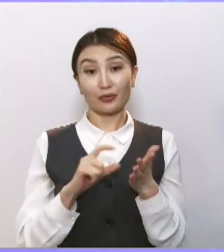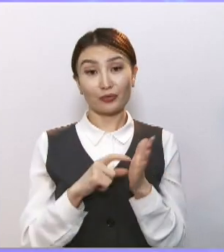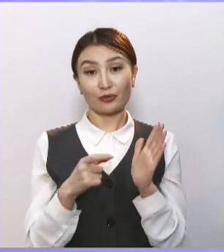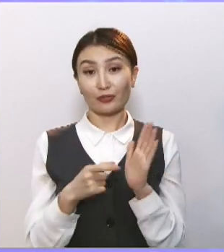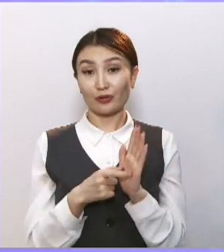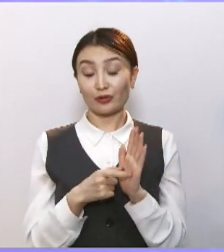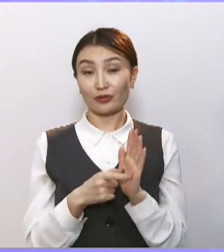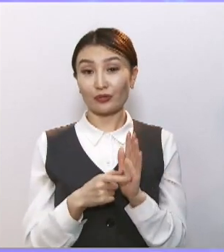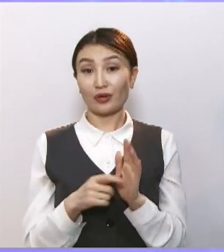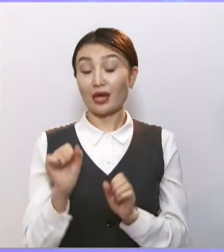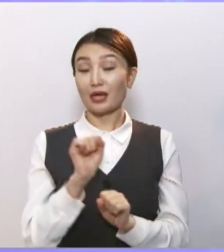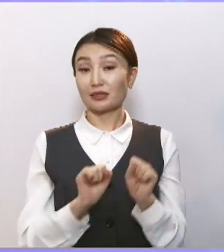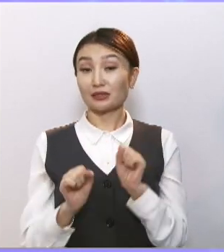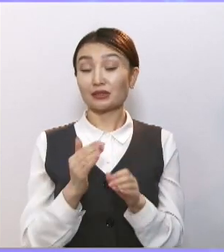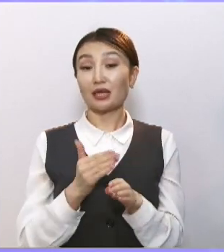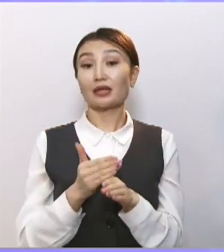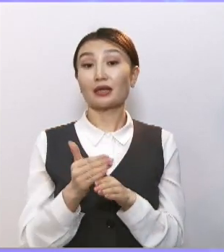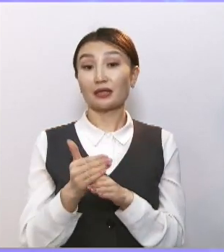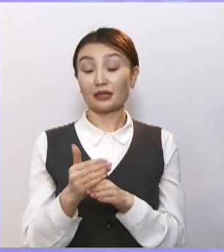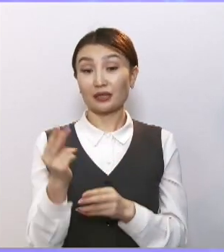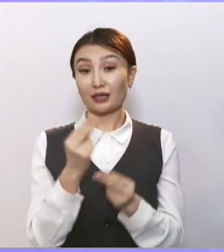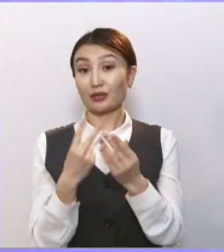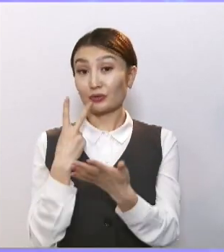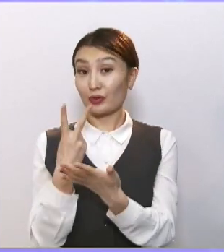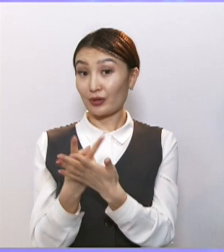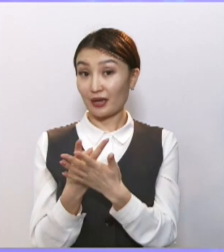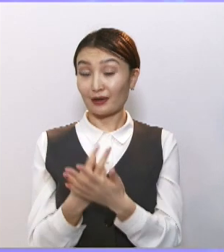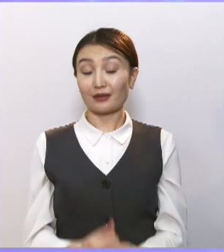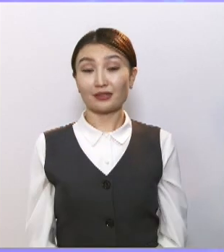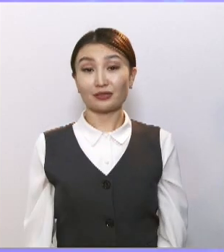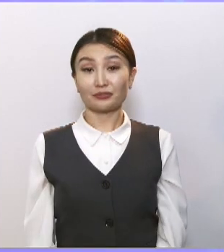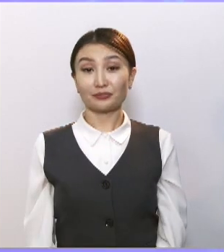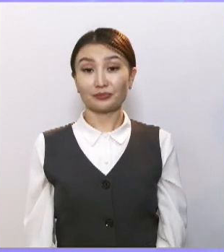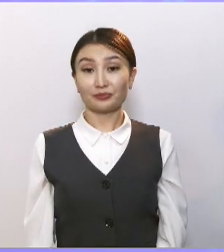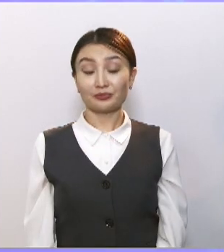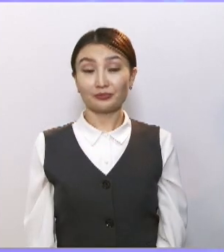бөлмөнү жыйнагандан кийинки сүрөттү карагылачы.